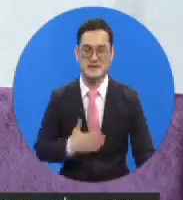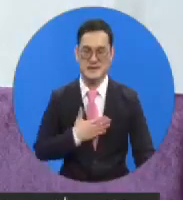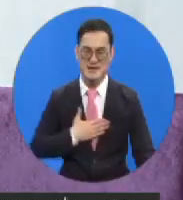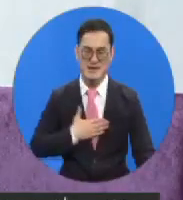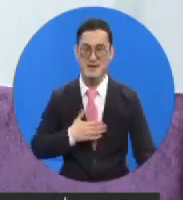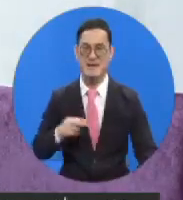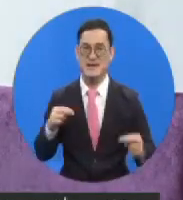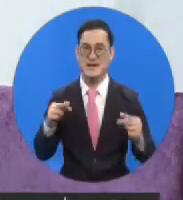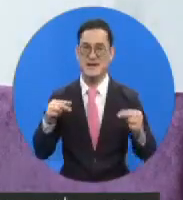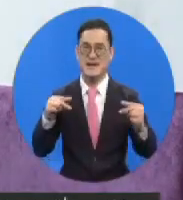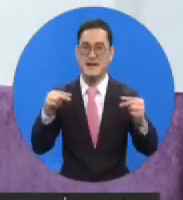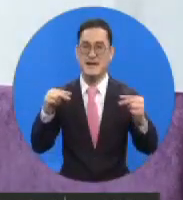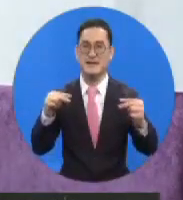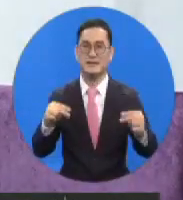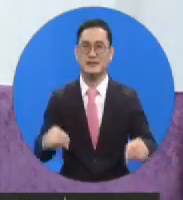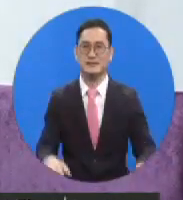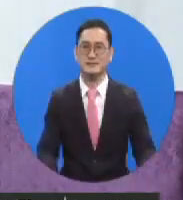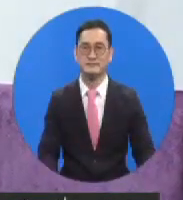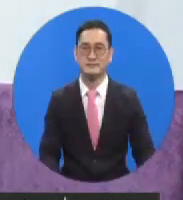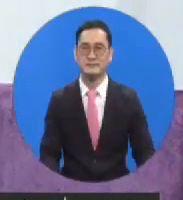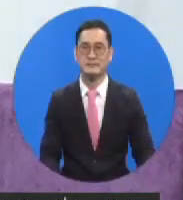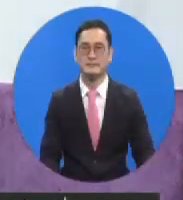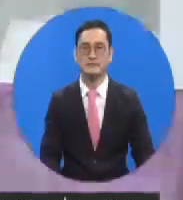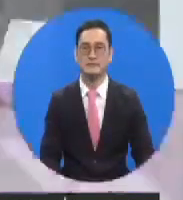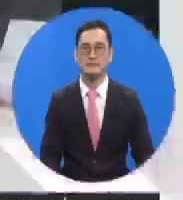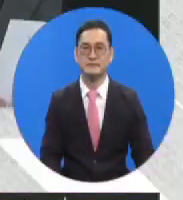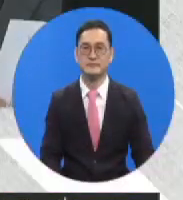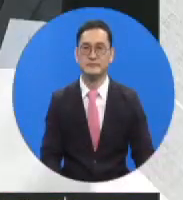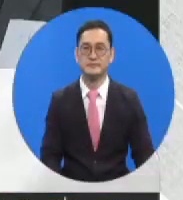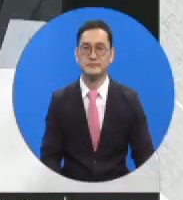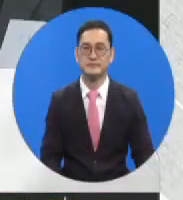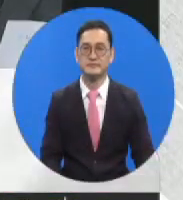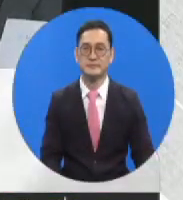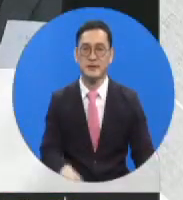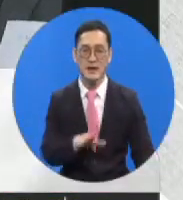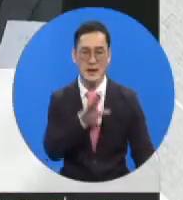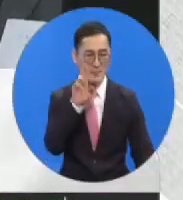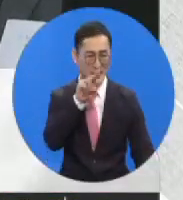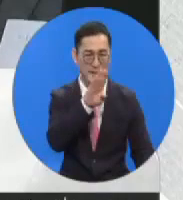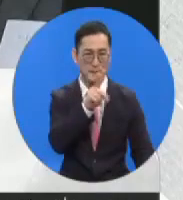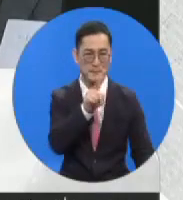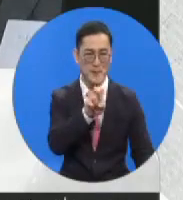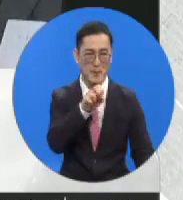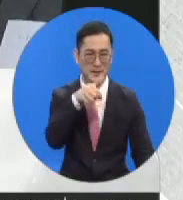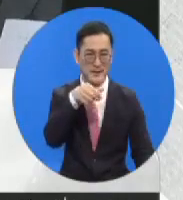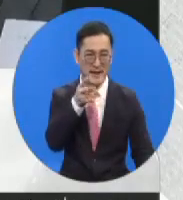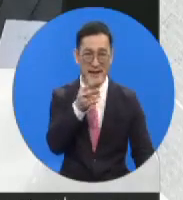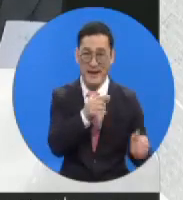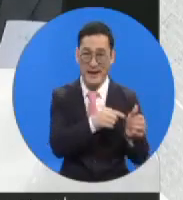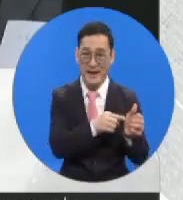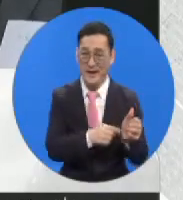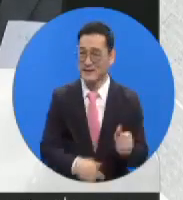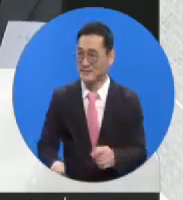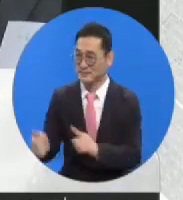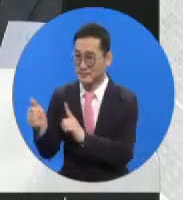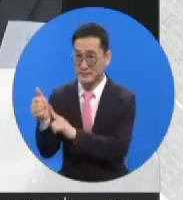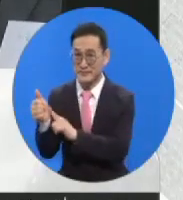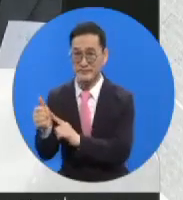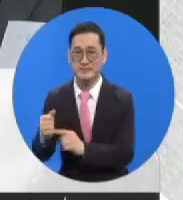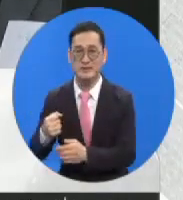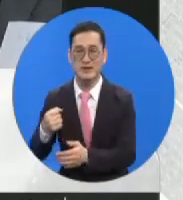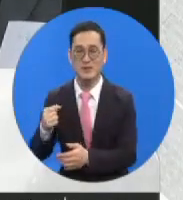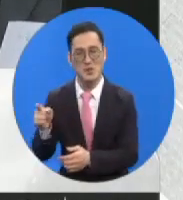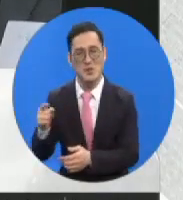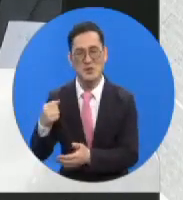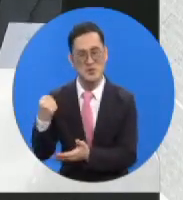서운함을 직접 표현하게 두 사람이 아니었던가 싶어요. 박범계 의원과 윤석열 총장이 서로 서운함을 굉장히 강하게 표현을 했는데, 아마 이제 연수원